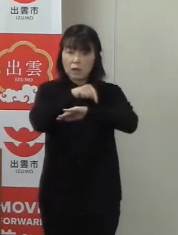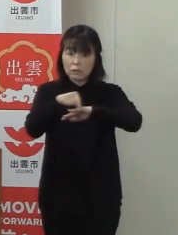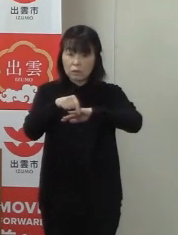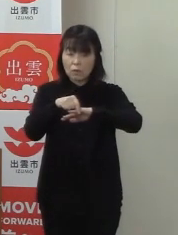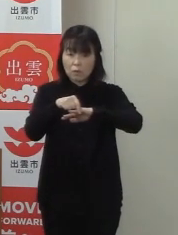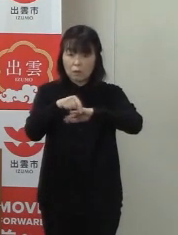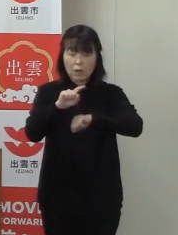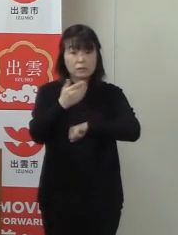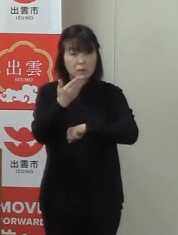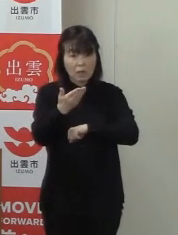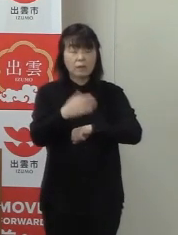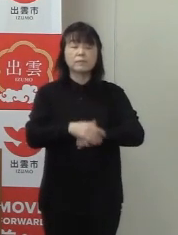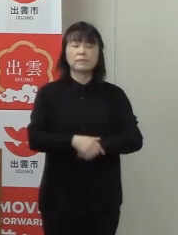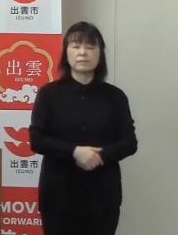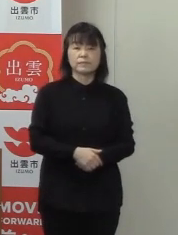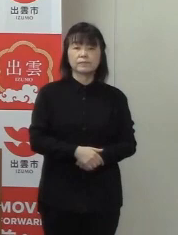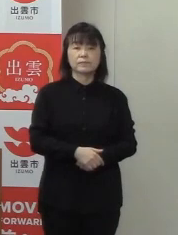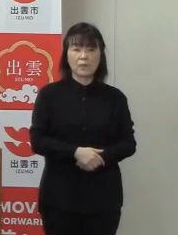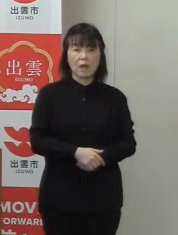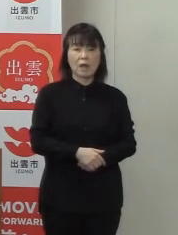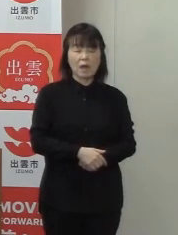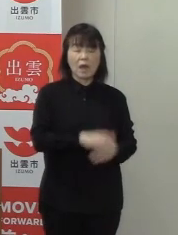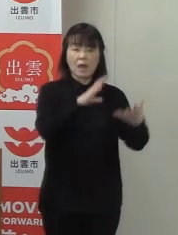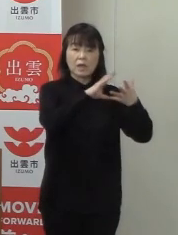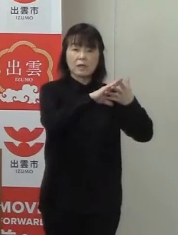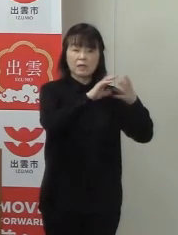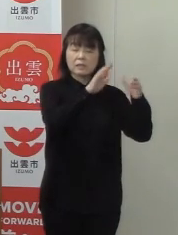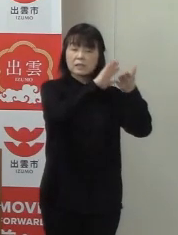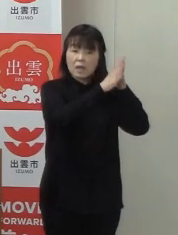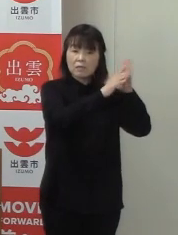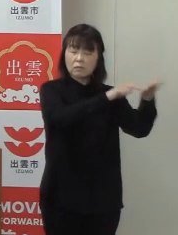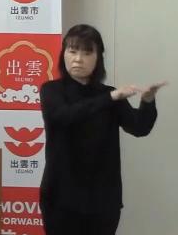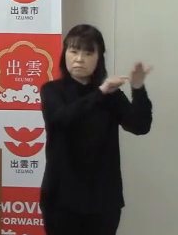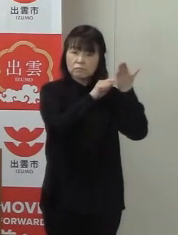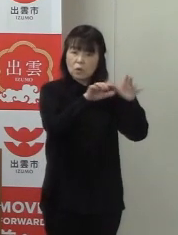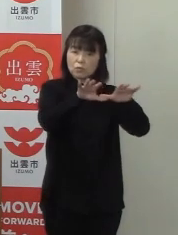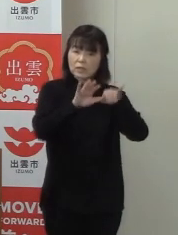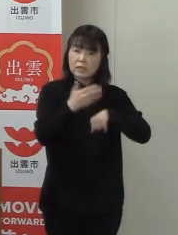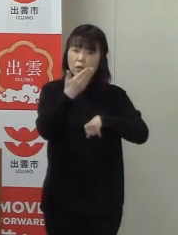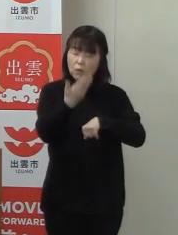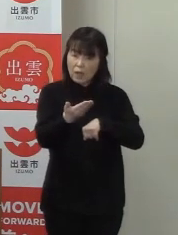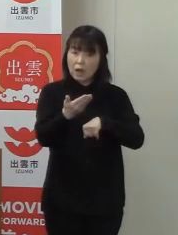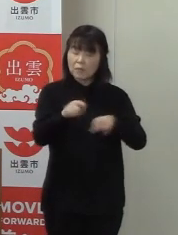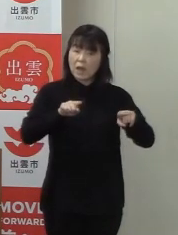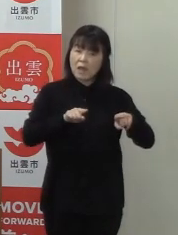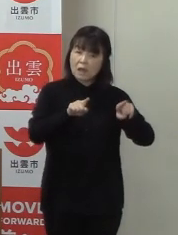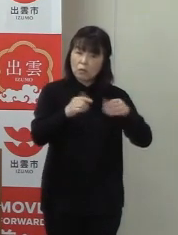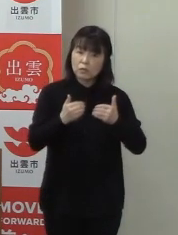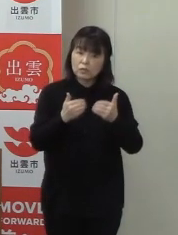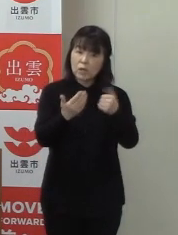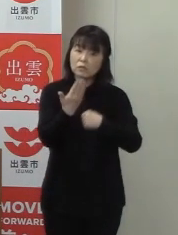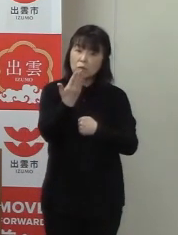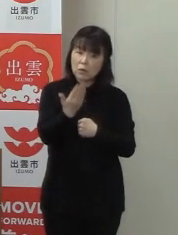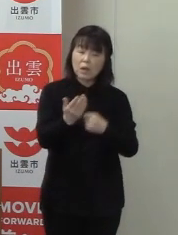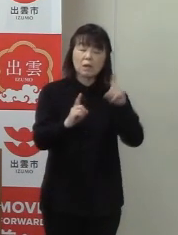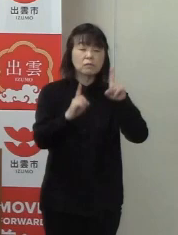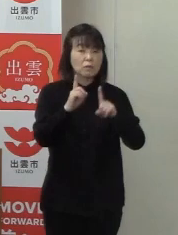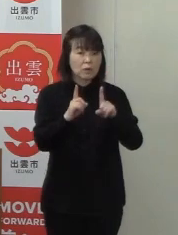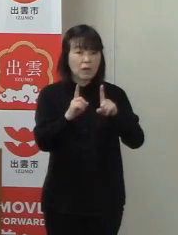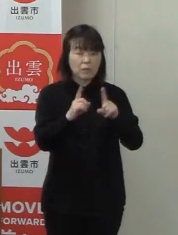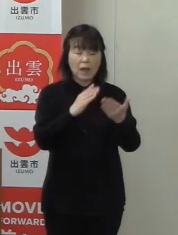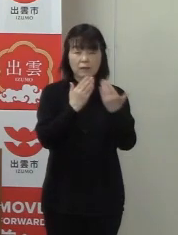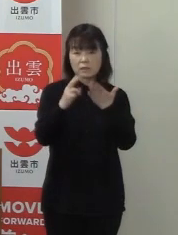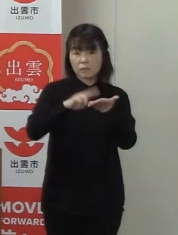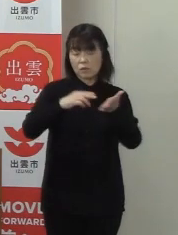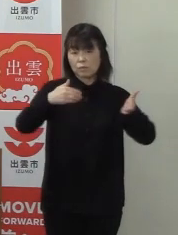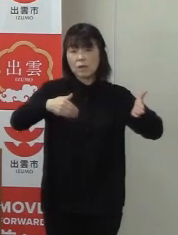示しを受けて、 質問 さんとしての対応を決めていきたいっていう。 まあ、示しを受けてなのか、並行してなのか、ちょっとその辺はあれですけども、あのいずれにしてもそういう形でやっていきたいなと。 現